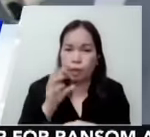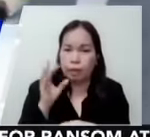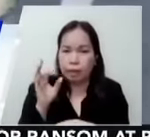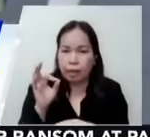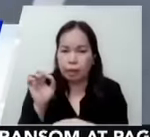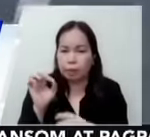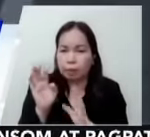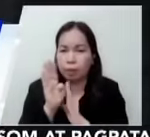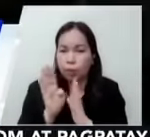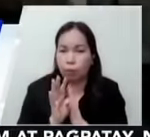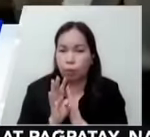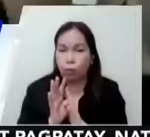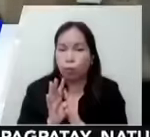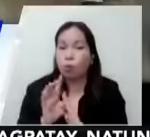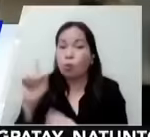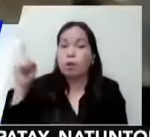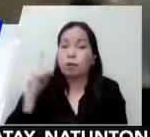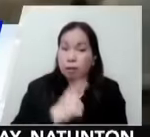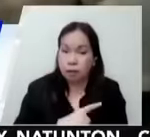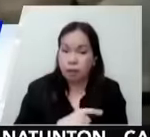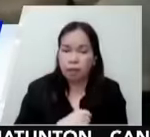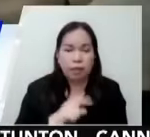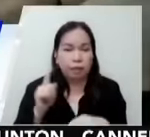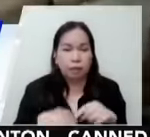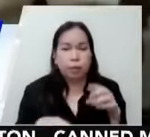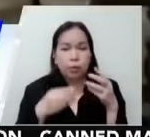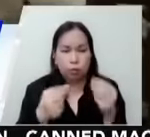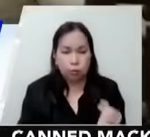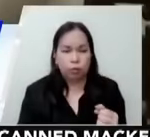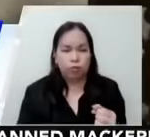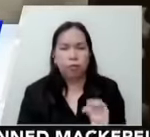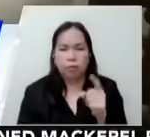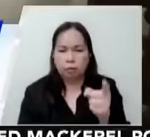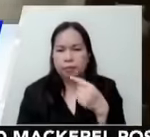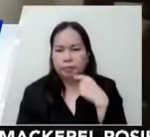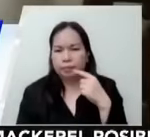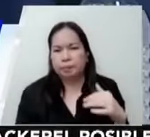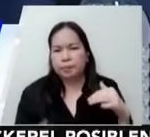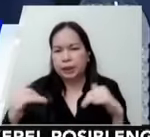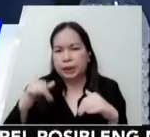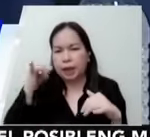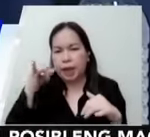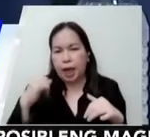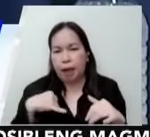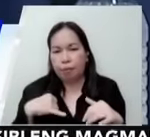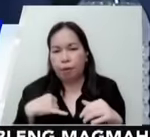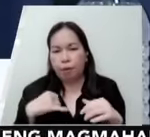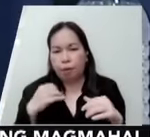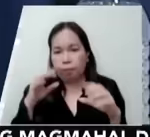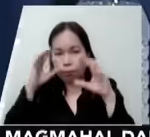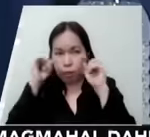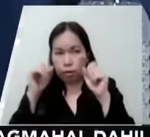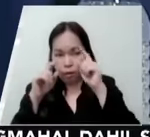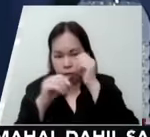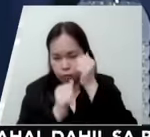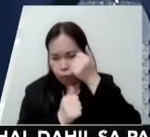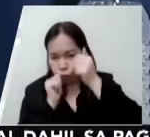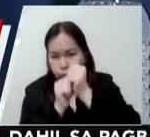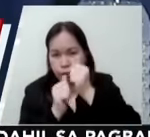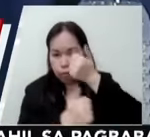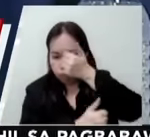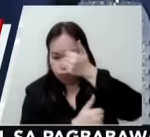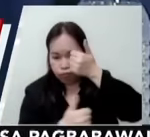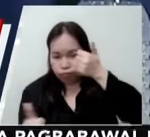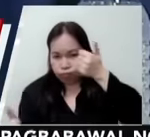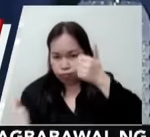hindi masosolusyonan. Isa yan sa tinalakay sa cabinet meeting kahapon. The President gave instruction to